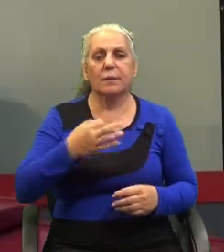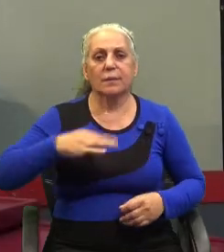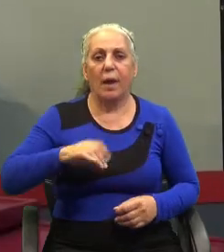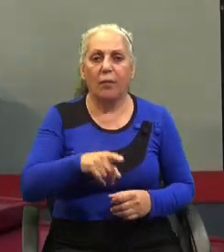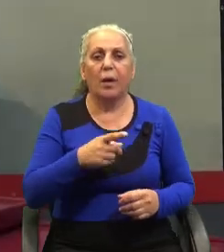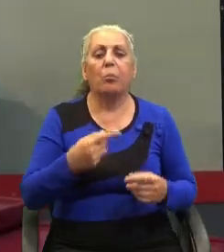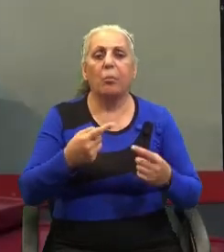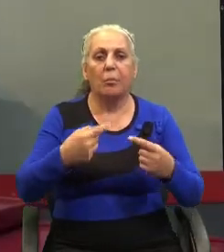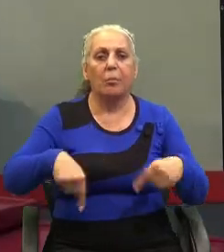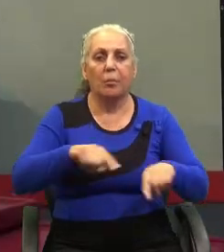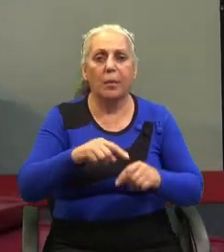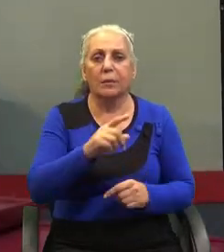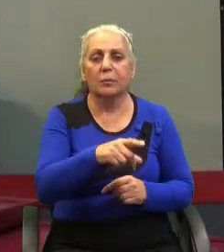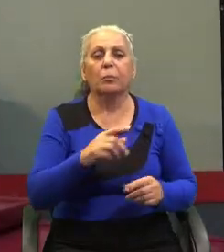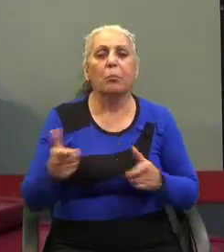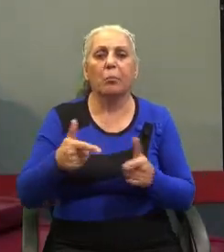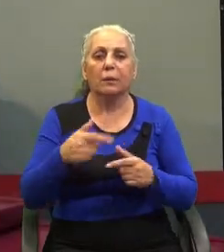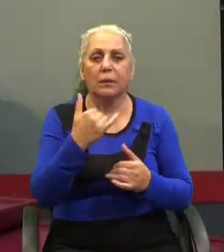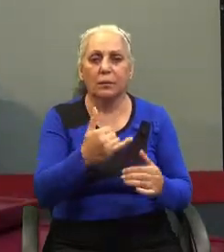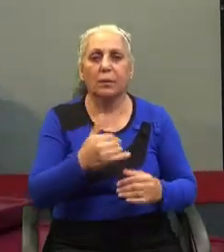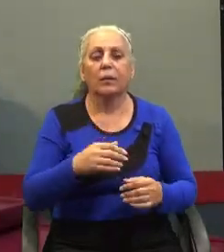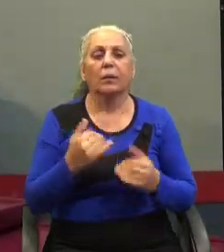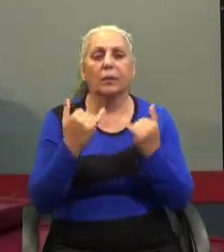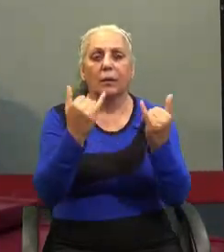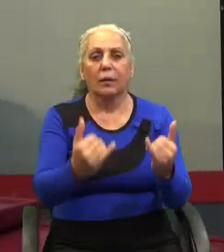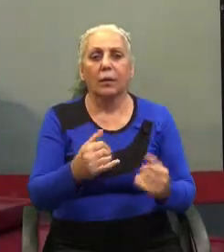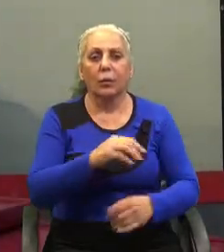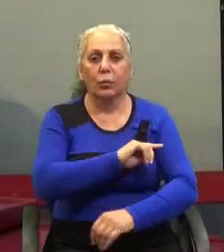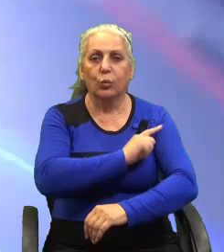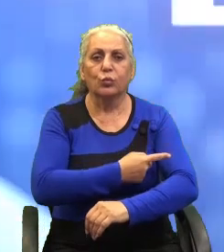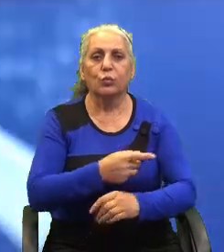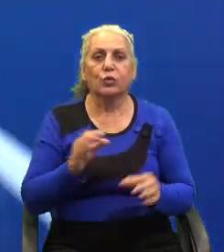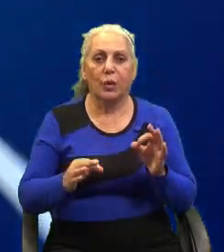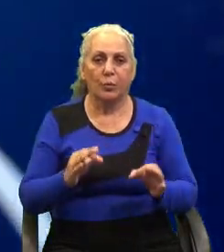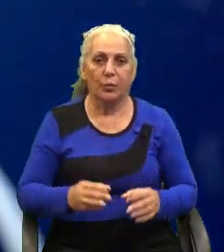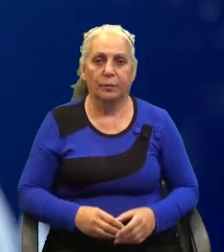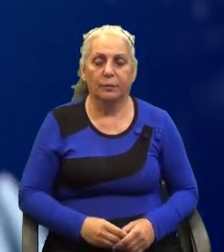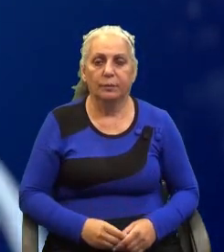մարզպետարանը պատրաստակամ են աջակցել ուժերի ներածին չափով։